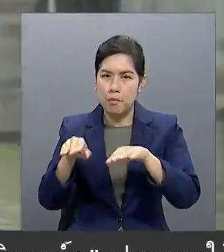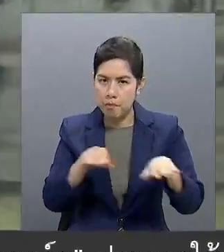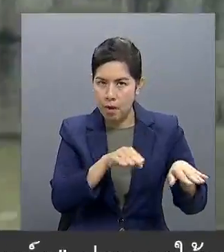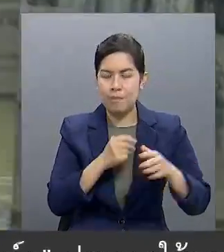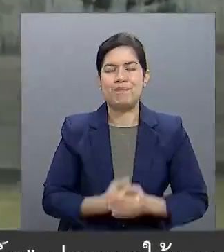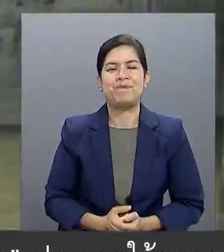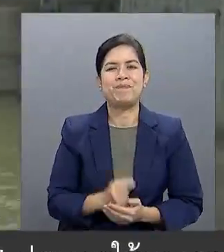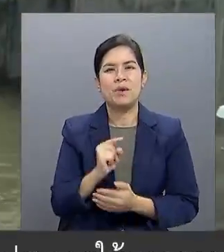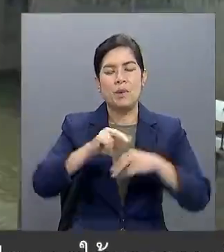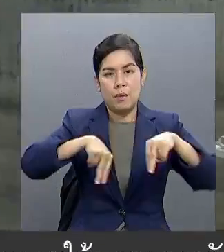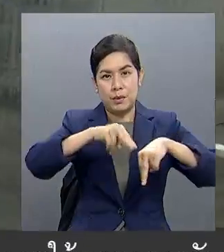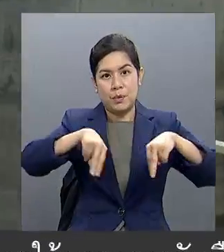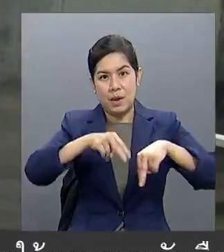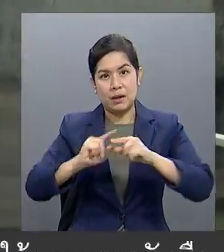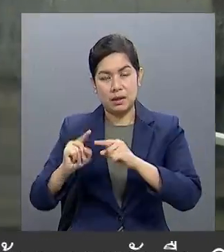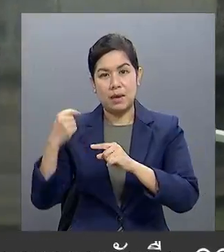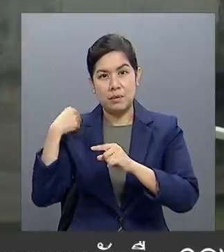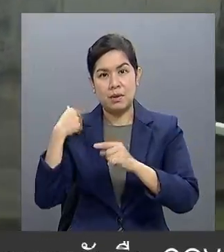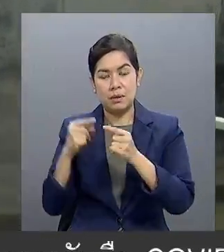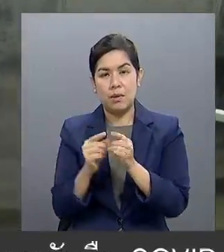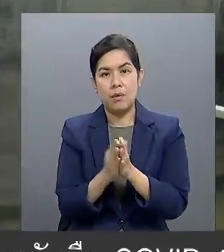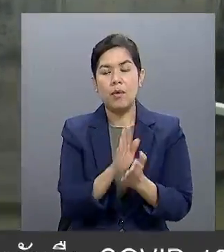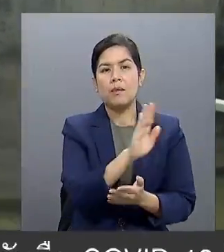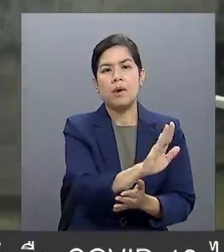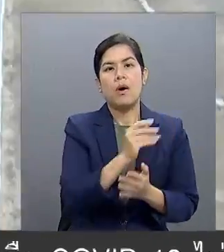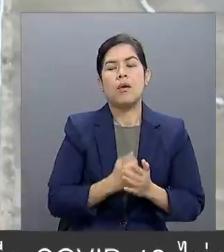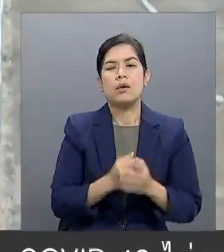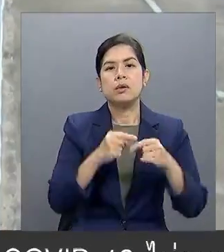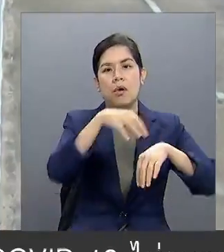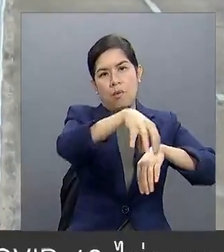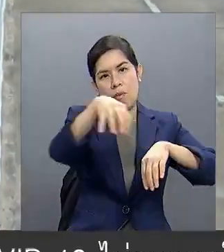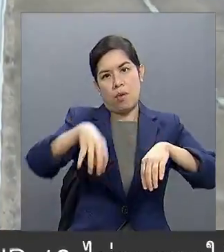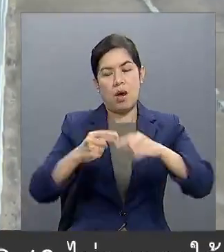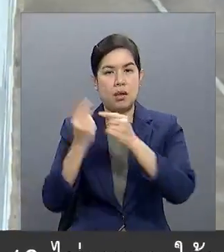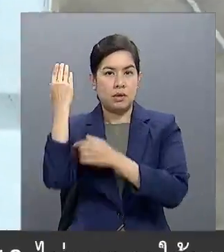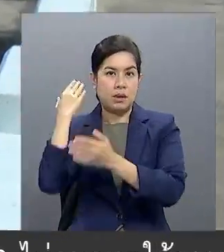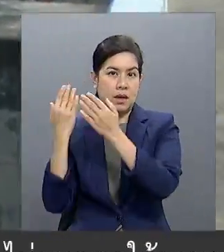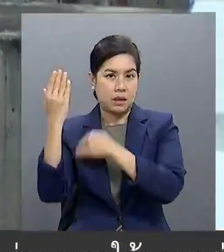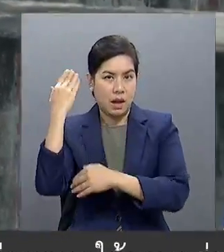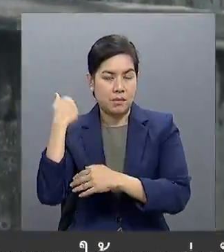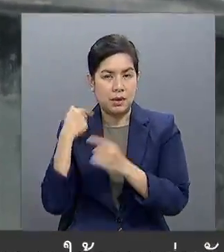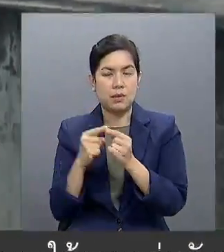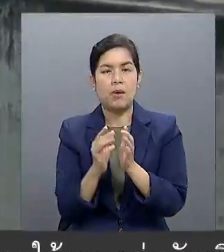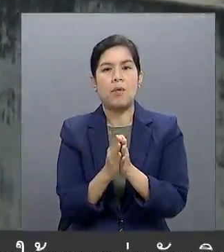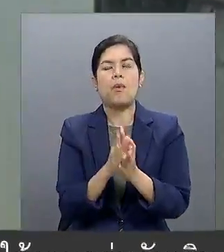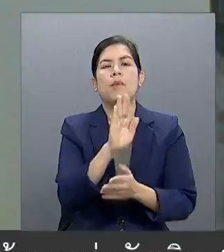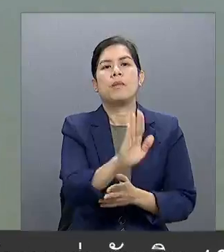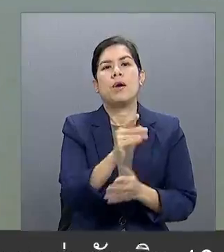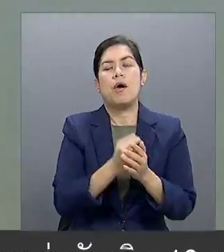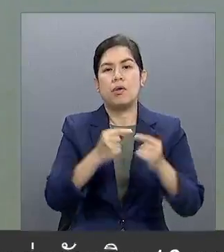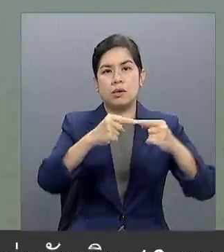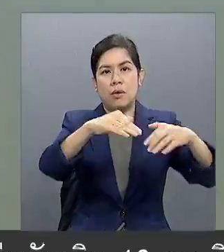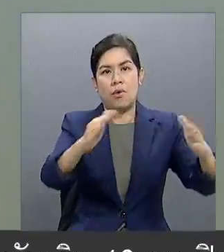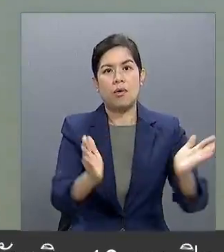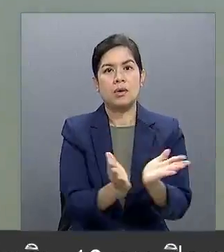ที่ยวสถานที่ต่างๆทั้งโบราณสถานแหล่งท่องเที่ยวธรรมชาติโดยเฉพาะแหล่งท่องเที่ยวบนเขื่อนของพ่อเขื่อนป่าสักชลสิทธิ์ครับที่ตำ